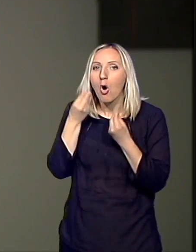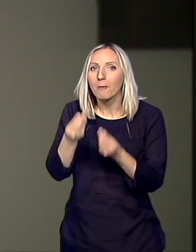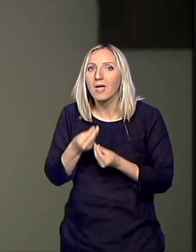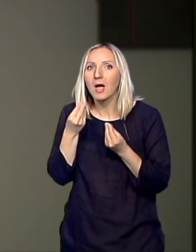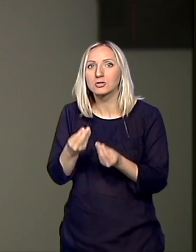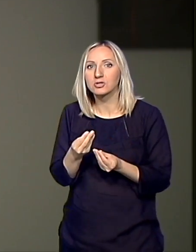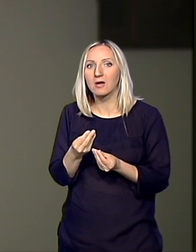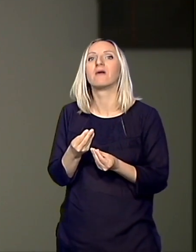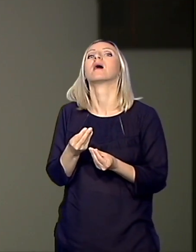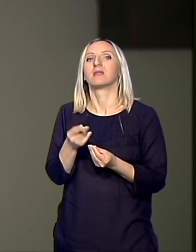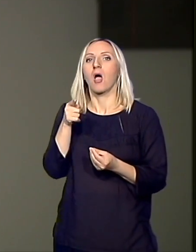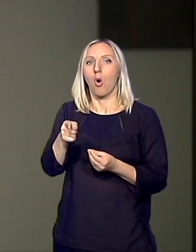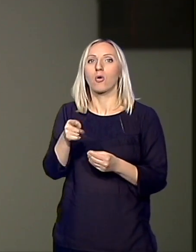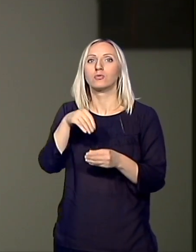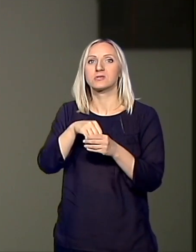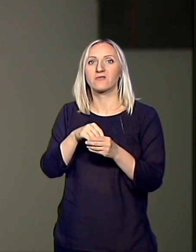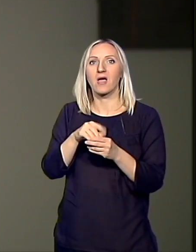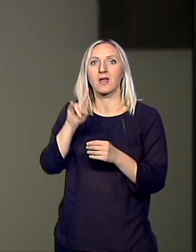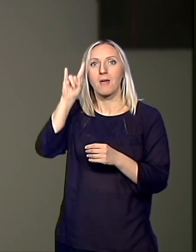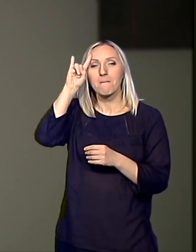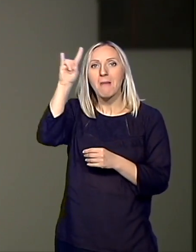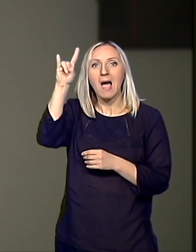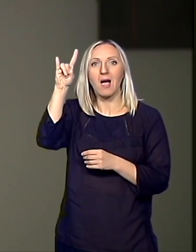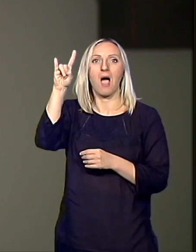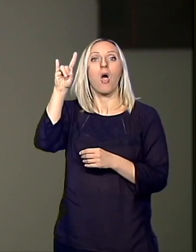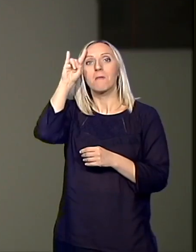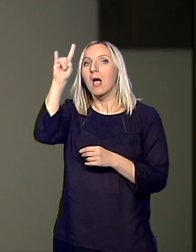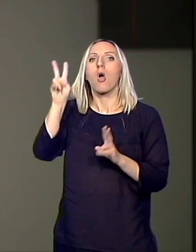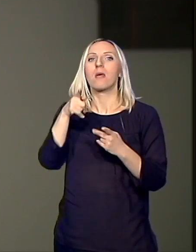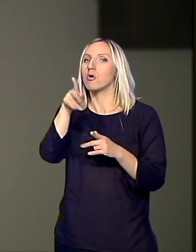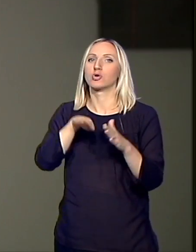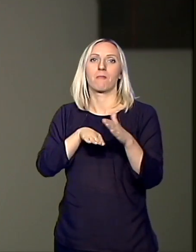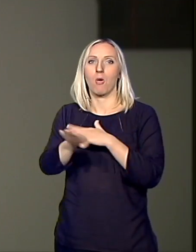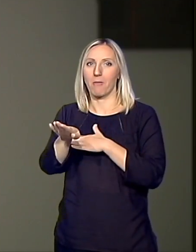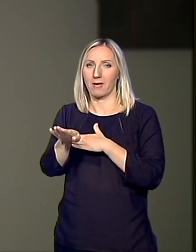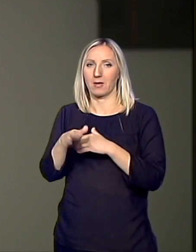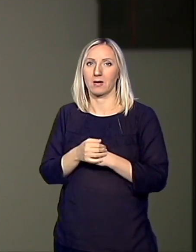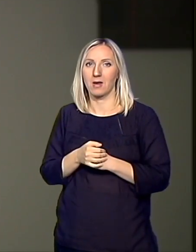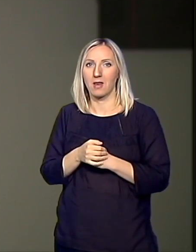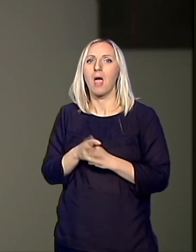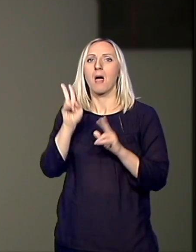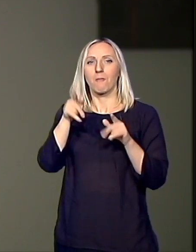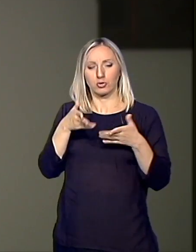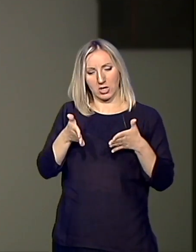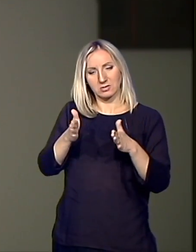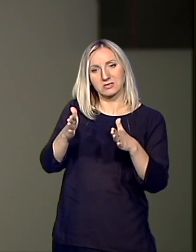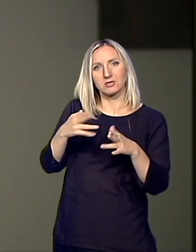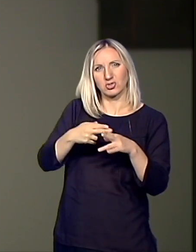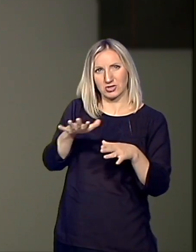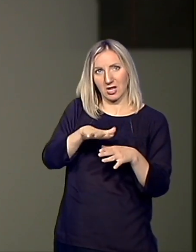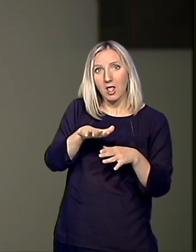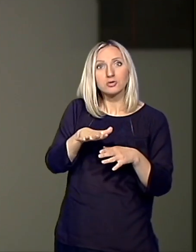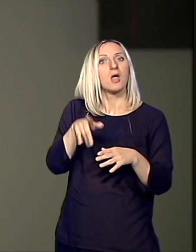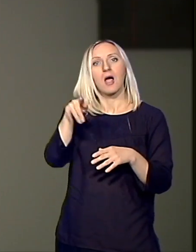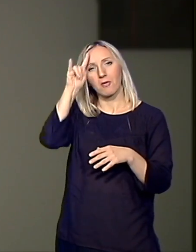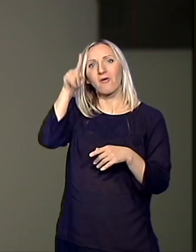tome da se iz pakla ne može pobeći, možda može iz čistilišta. on ga zapravo ispunjava strašnim pričama